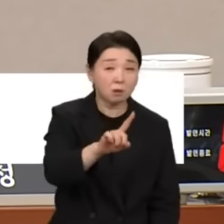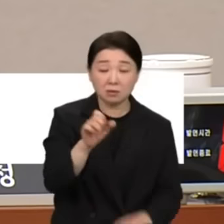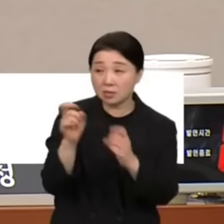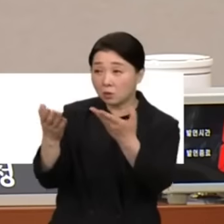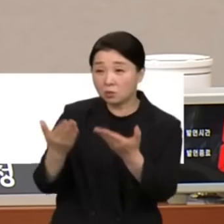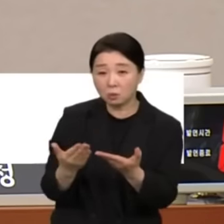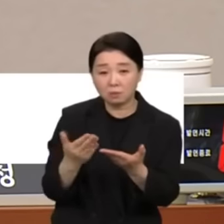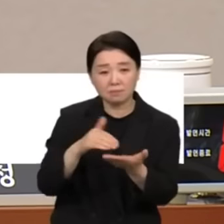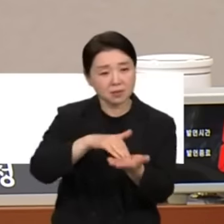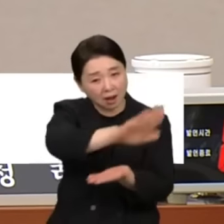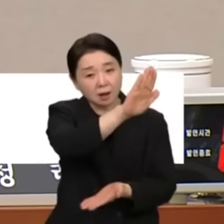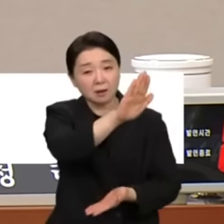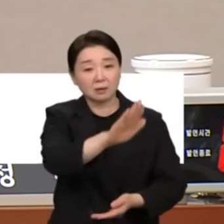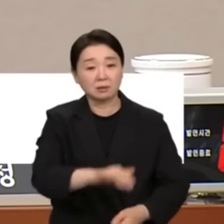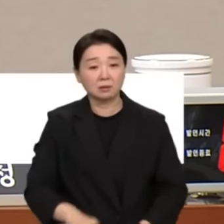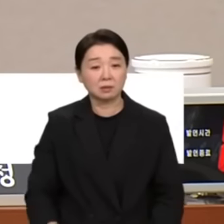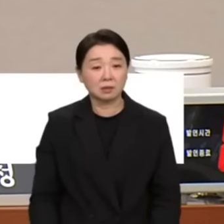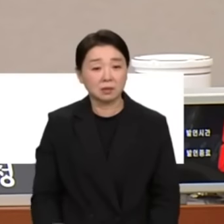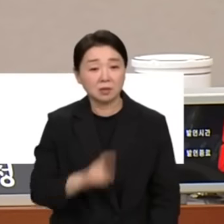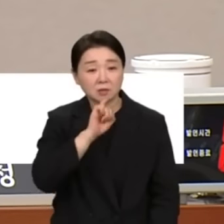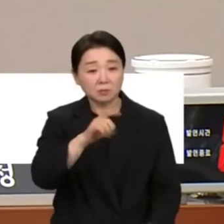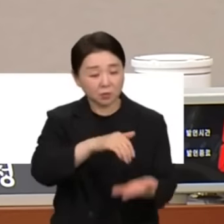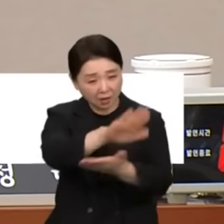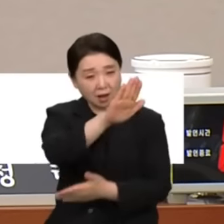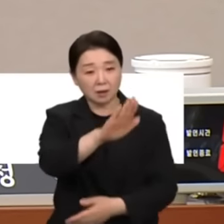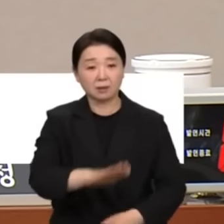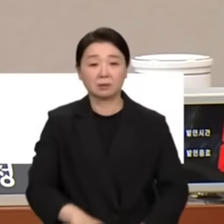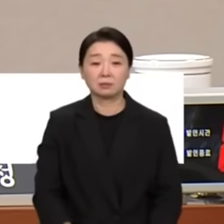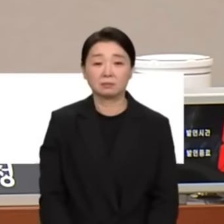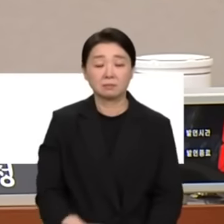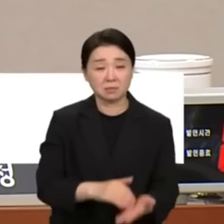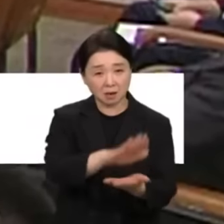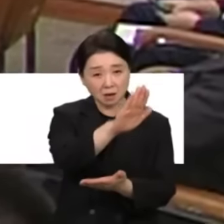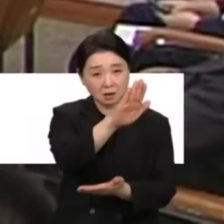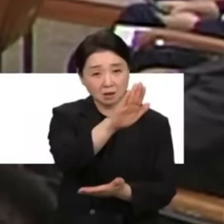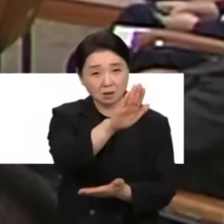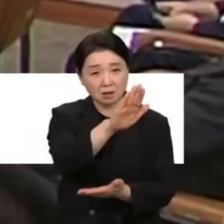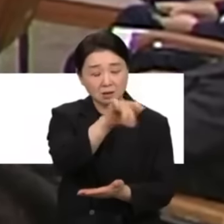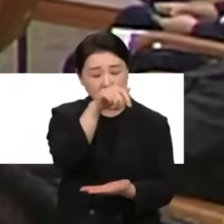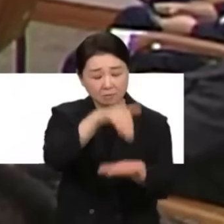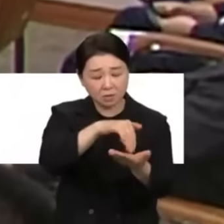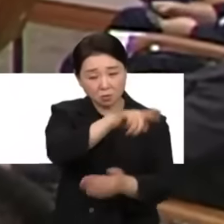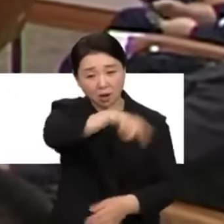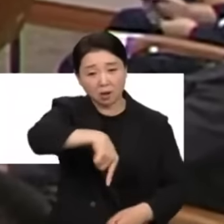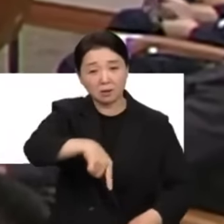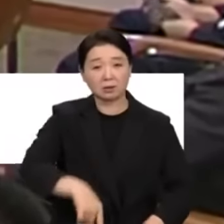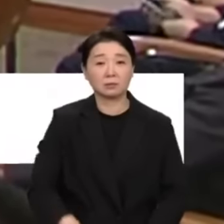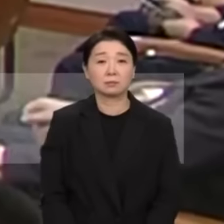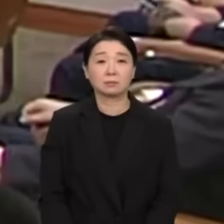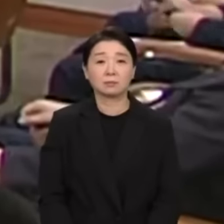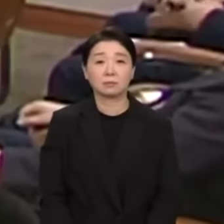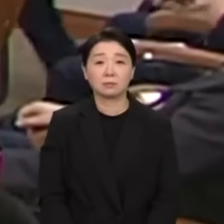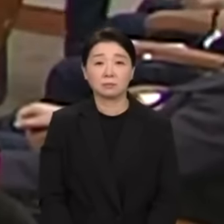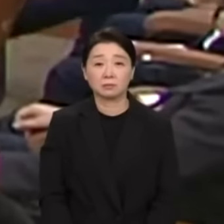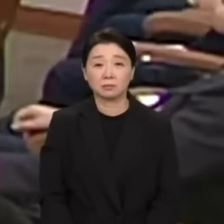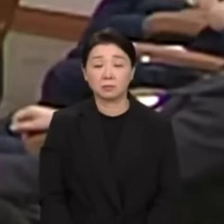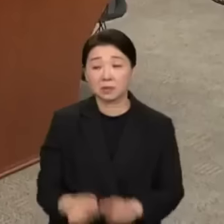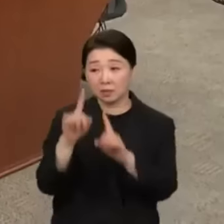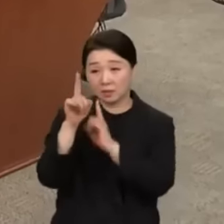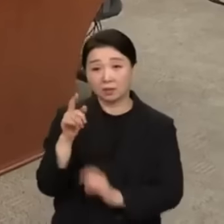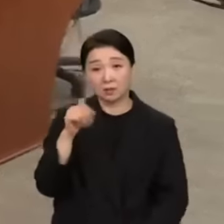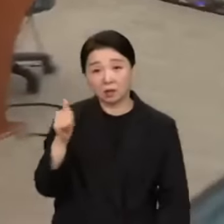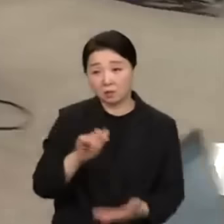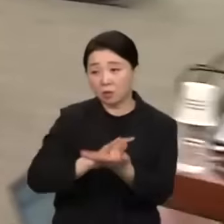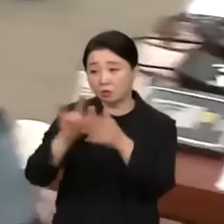주시면은 퇴장하세요. 말씀드리겠습니다. 10분간 퇴장하세요. 퇴장하세요. 반성하고 오세요. 이전 장관의 출국